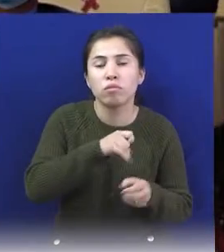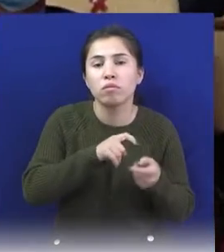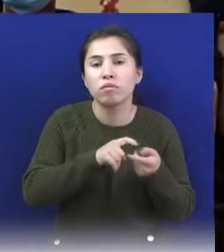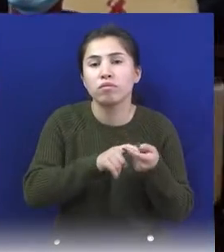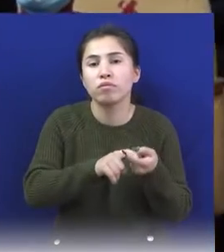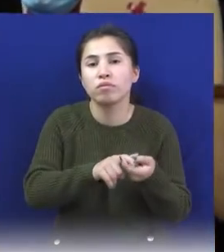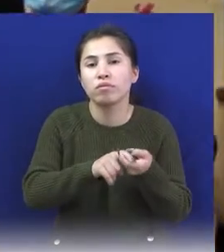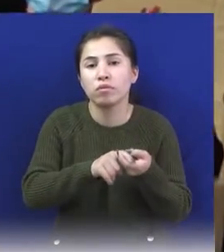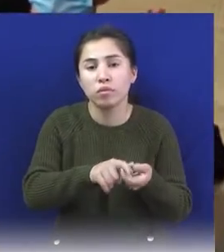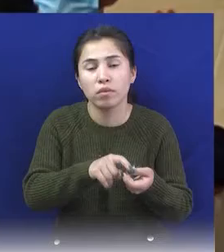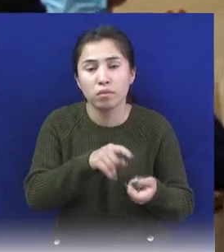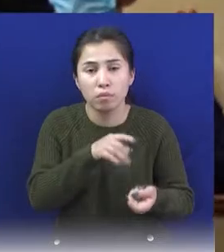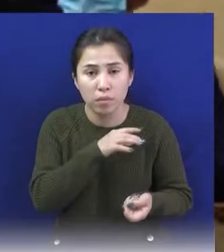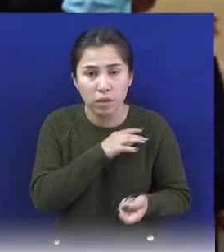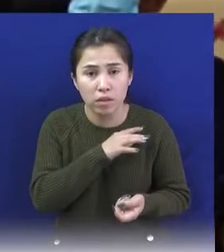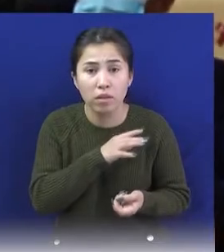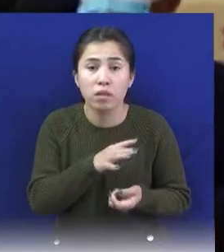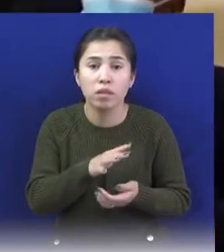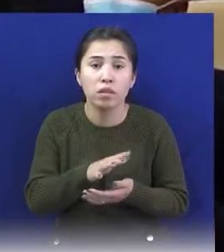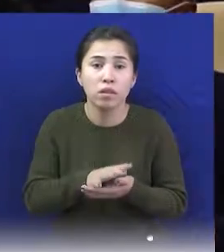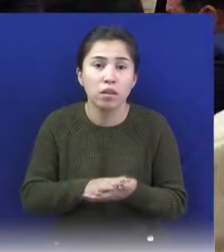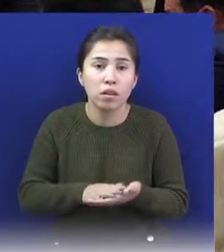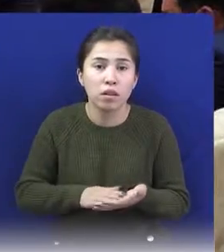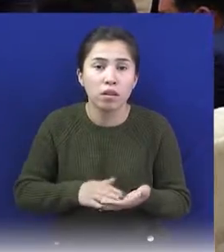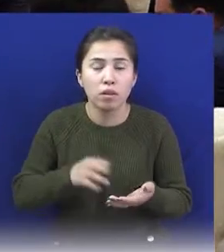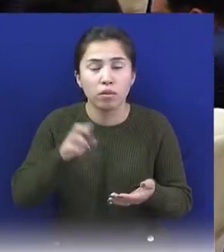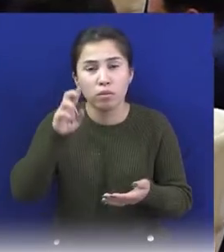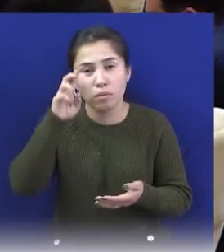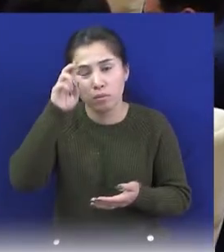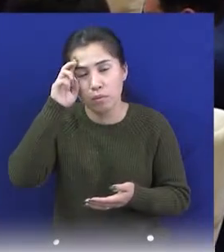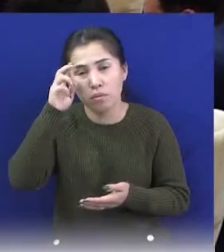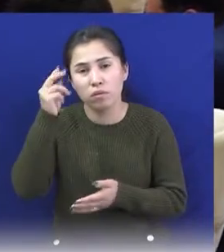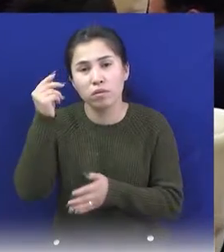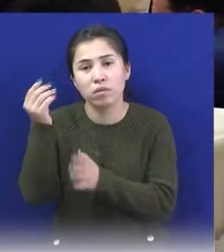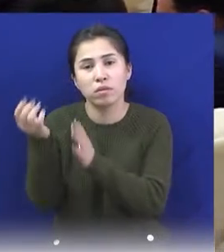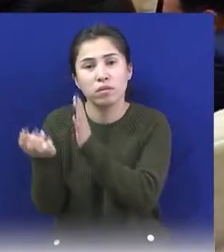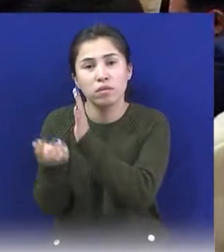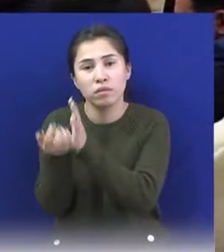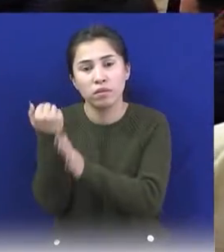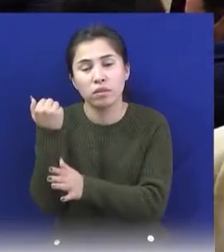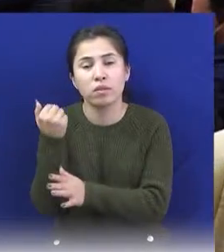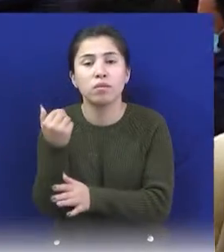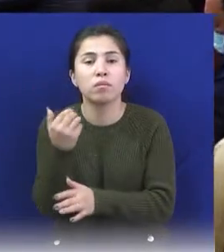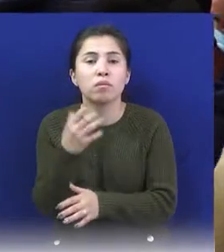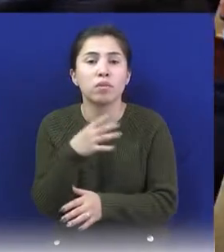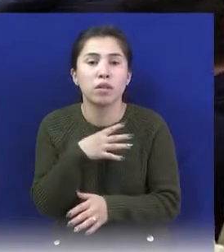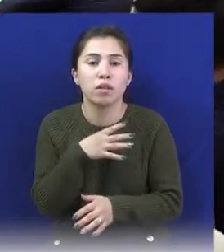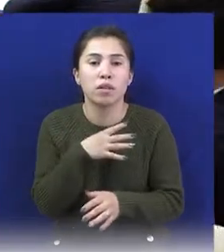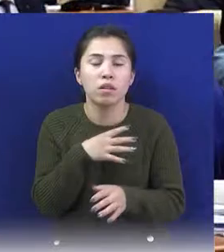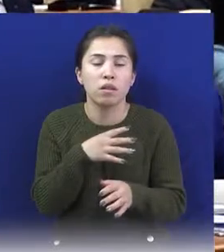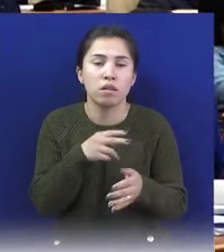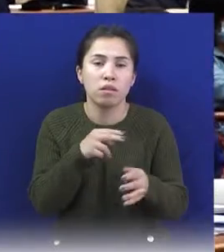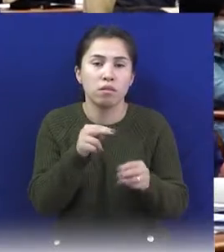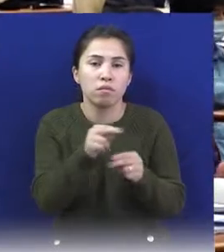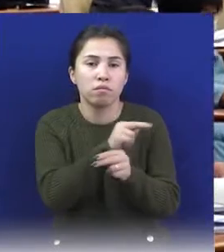спорт, образование, культура. Есть проблемы с авиасообщениями, например, дефицит билетов. Решение этого вопроса акима